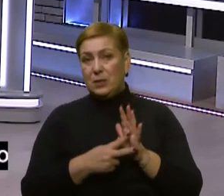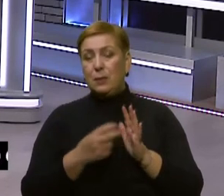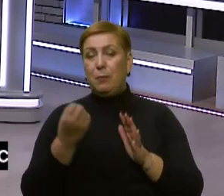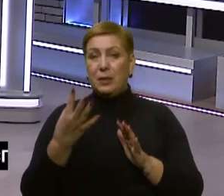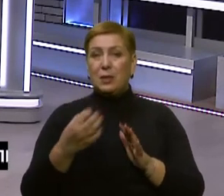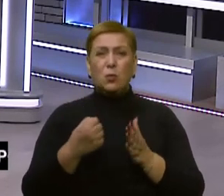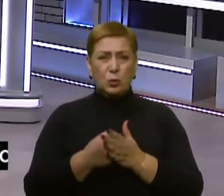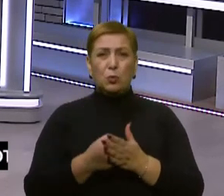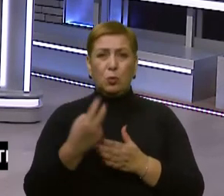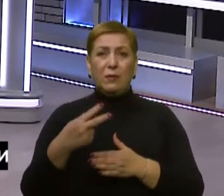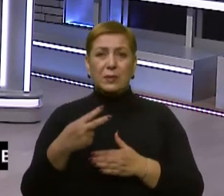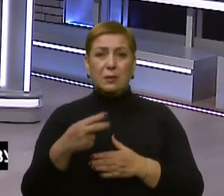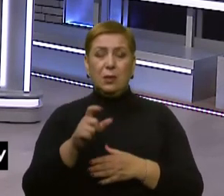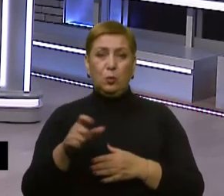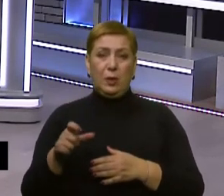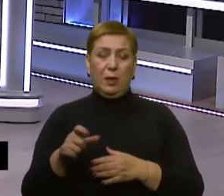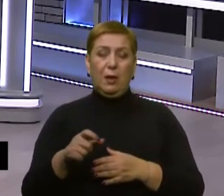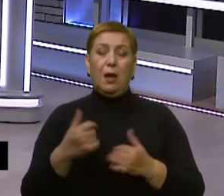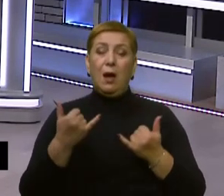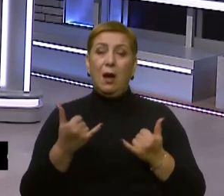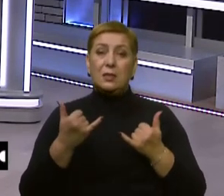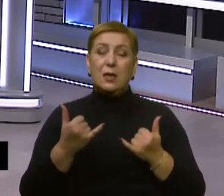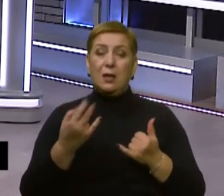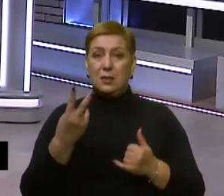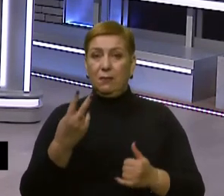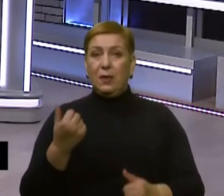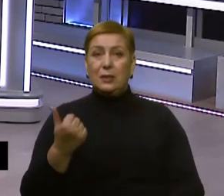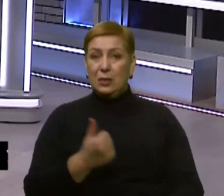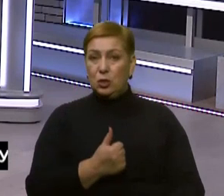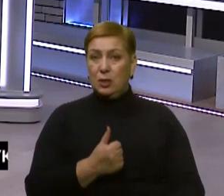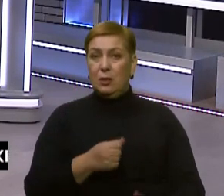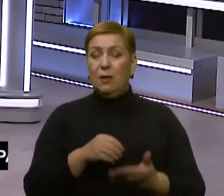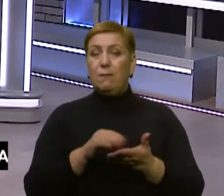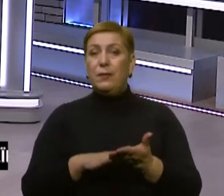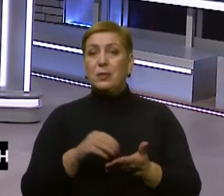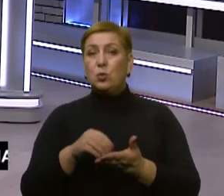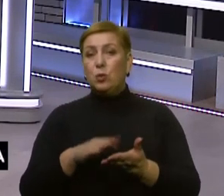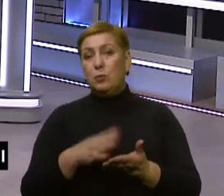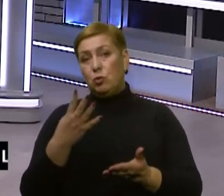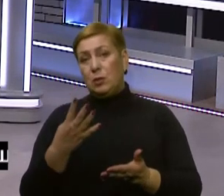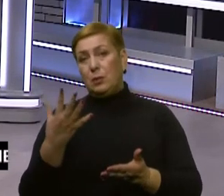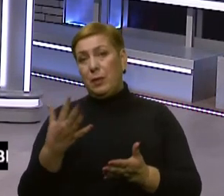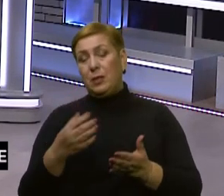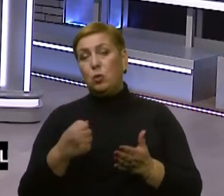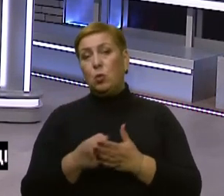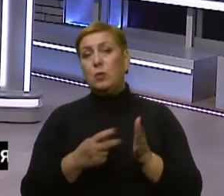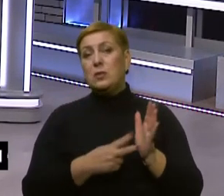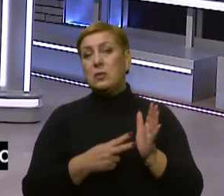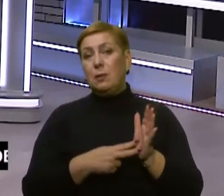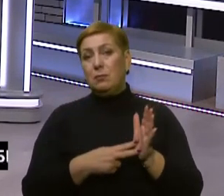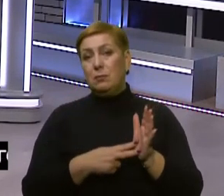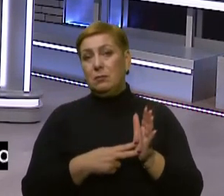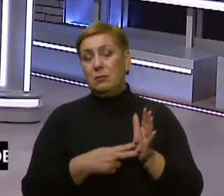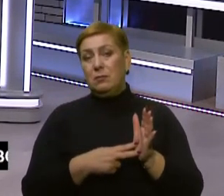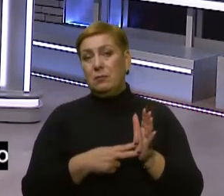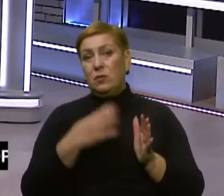18, до 20 реально було. Зараз вже два тижні фіксуємо 4, 5, 6, до 7. От крайній